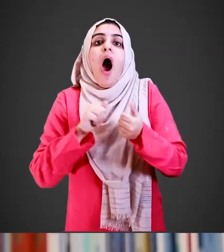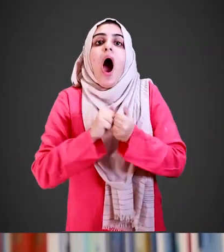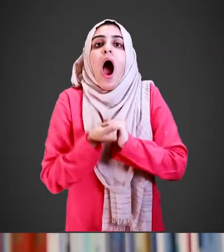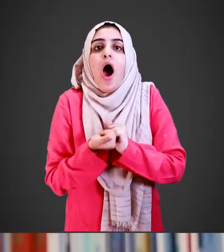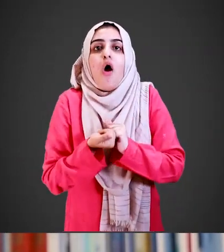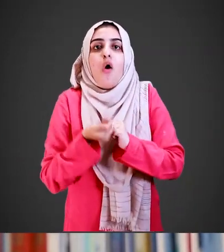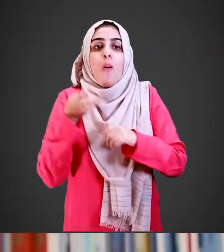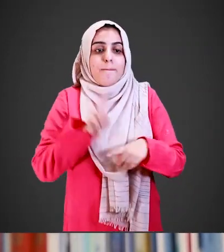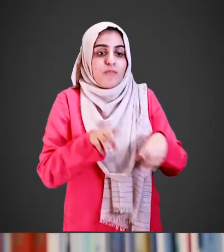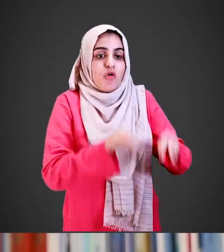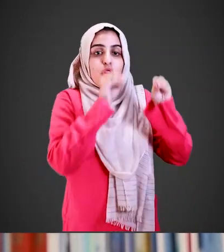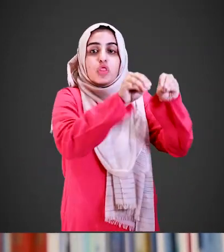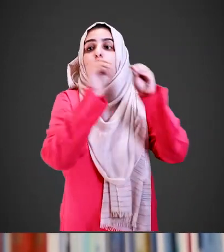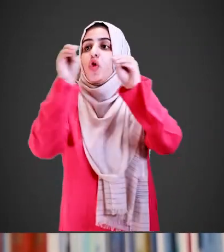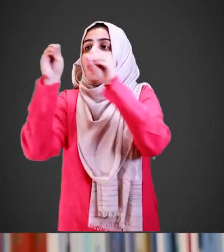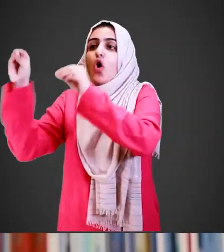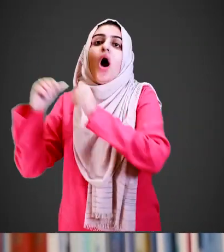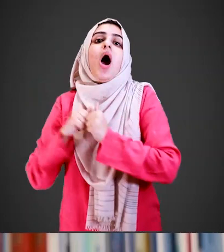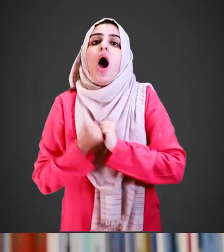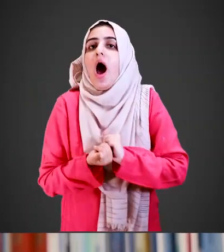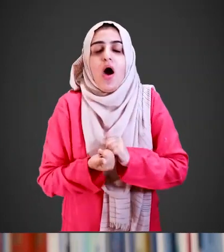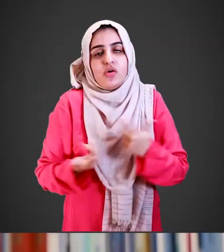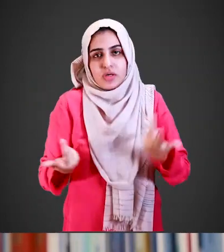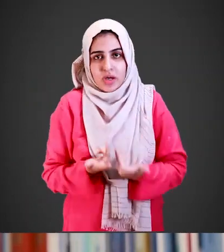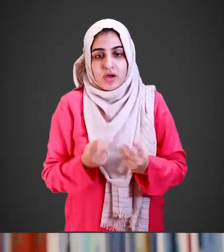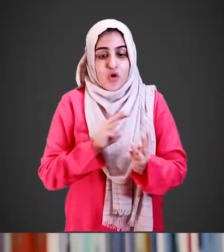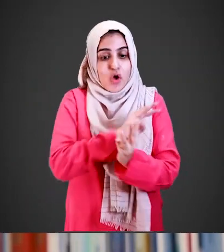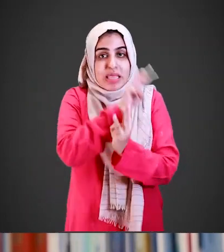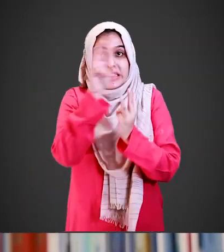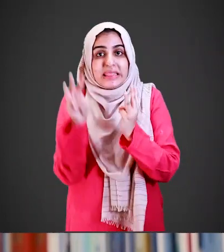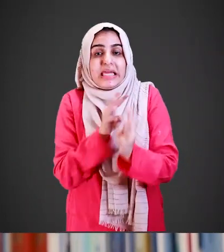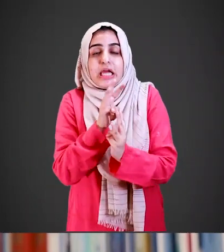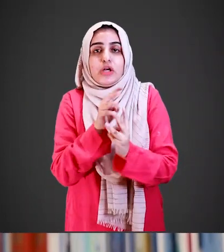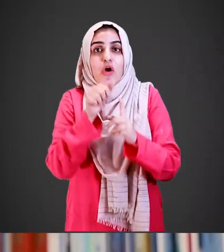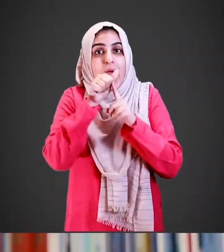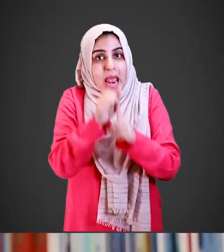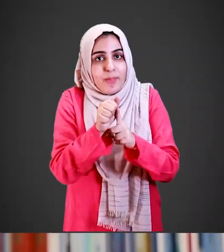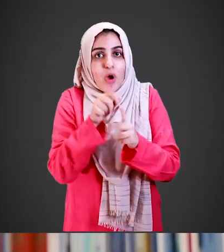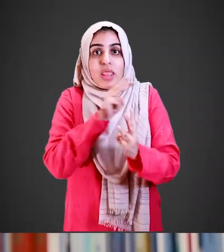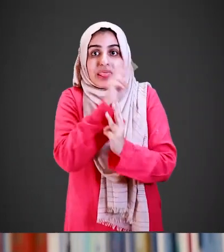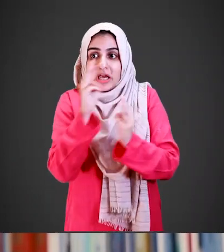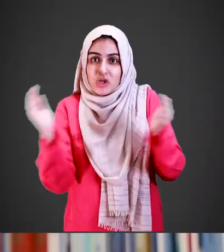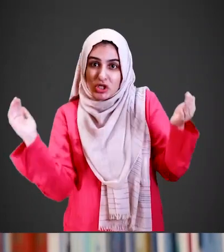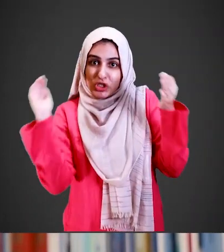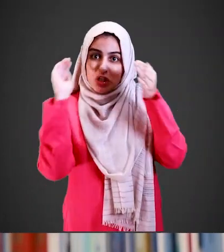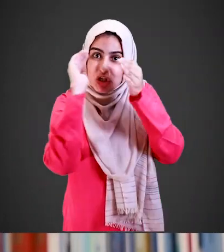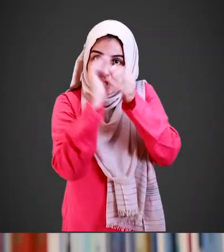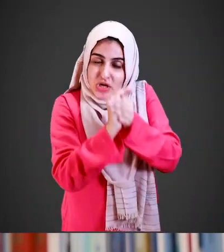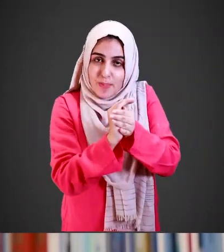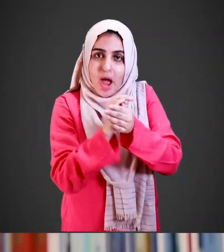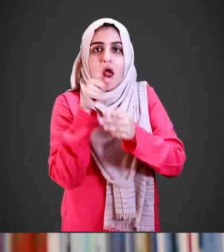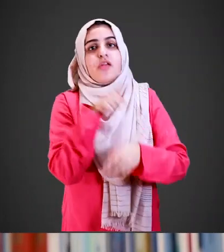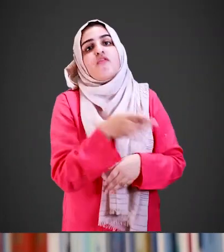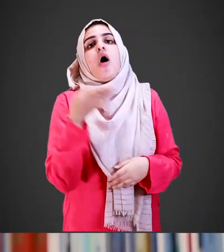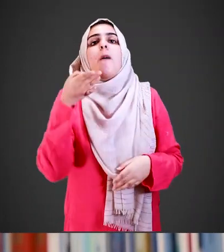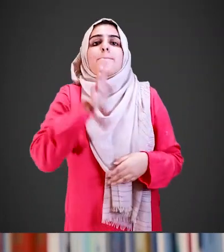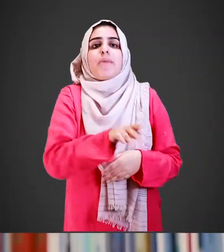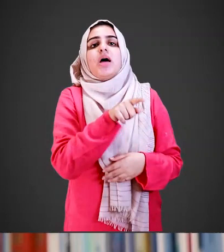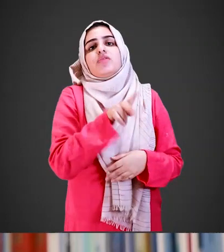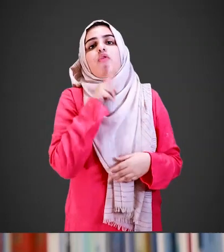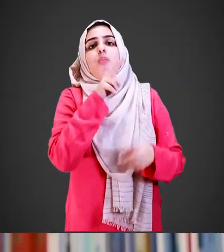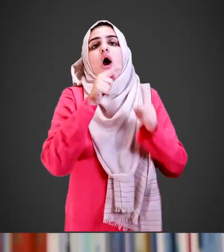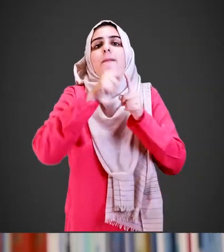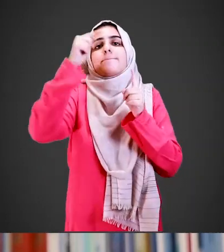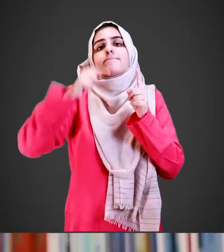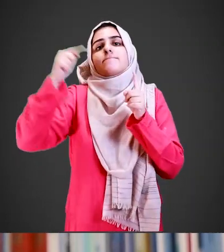कि वो तमाम लोगों तक किस तरह से पहुंच रहे हैं। तो ये तीनों बुनियादी अवामिल मिलके एक जो सब्जेक्ट है, मजमून है, जिसको